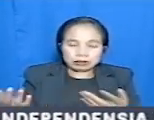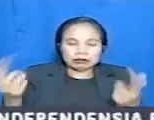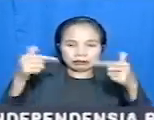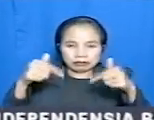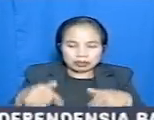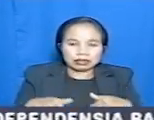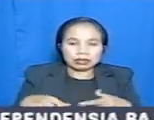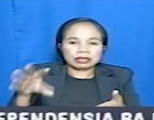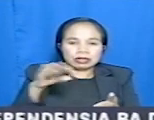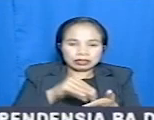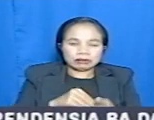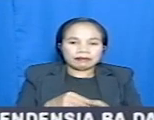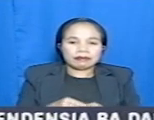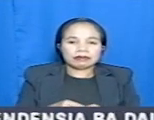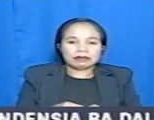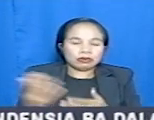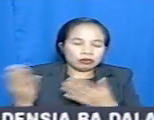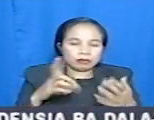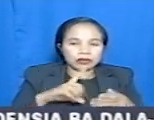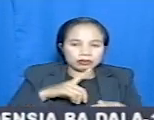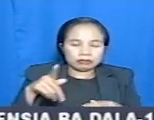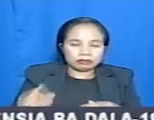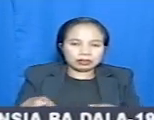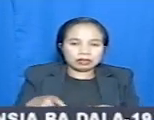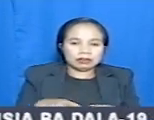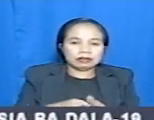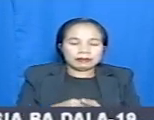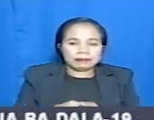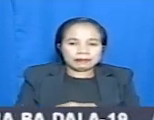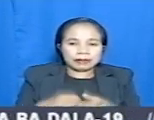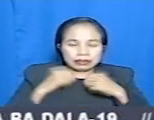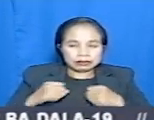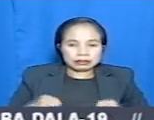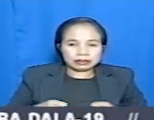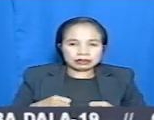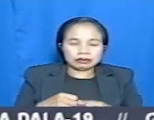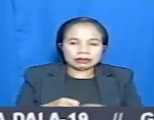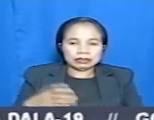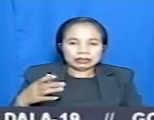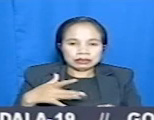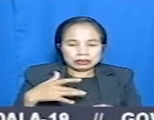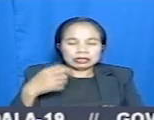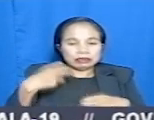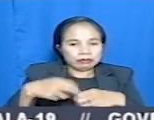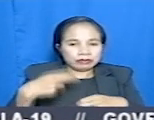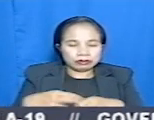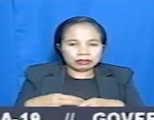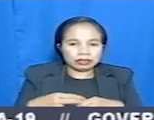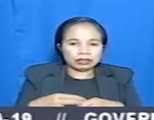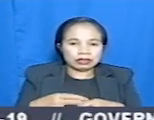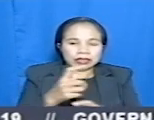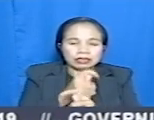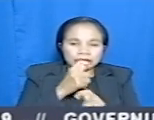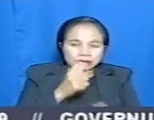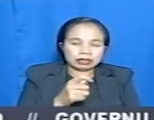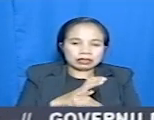ida tau ya kalau tene dun. Ya karena itu operasional maksudnya itu ya Saudi sih ya. Sempat difficulta kenapa transporte